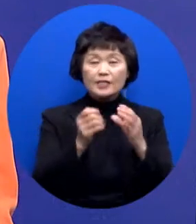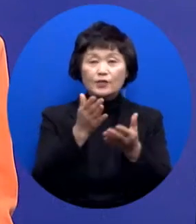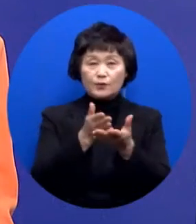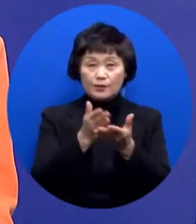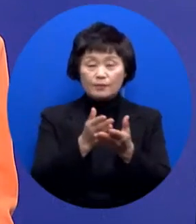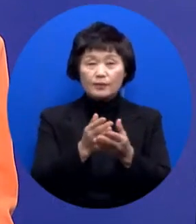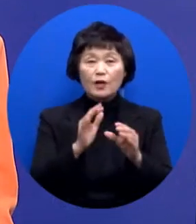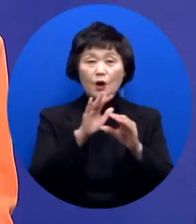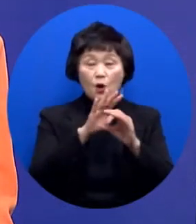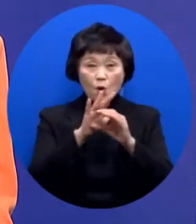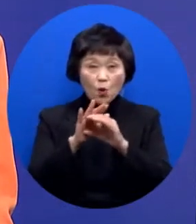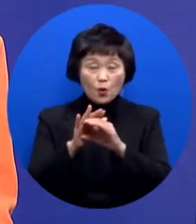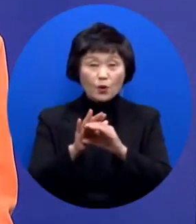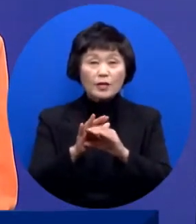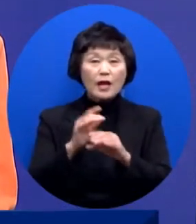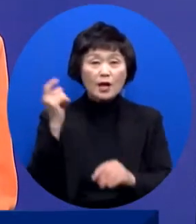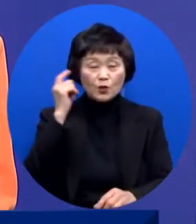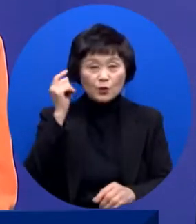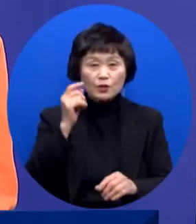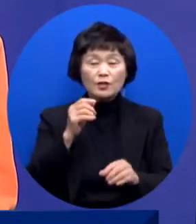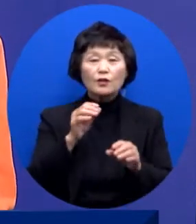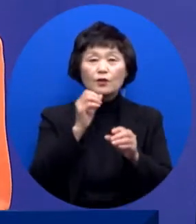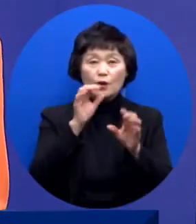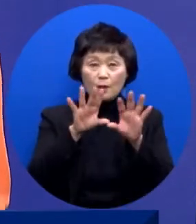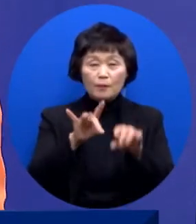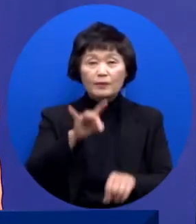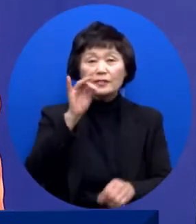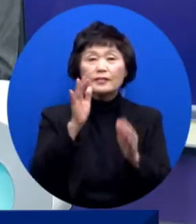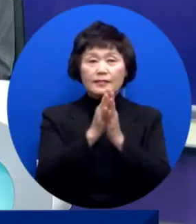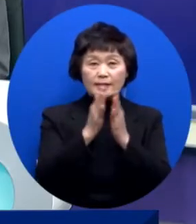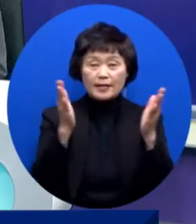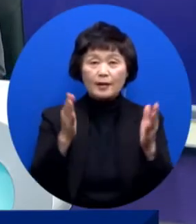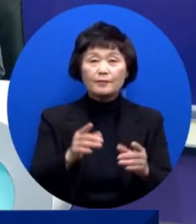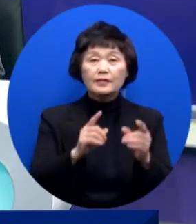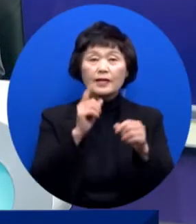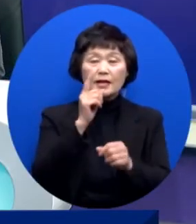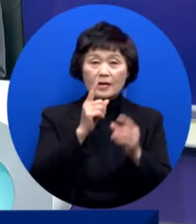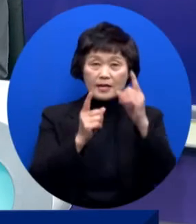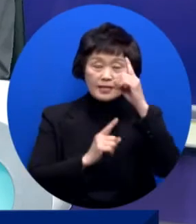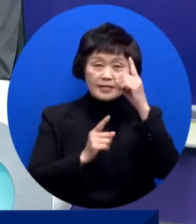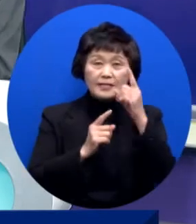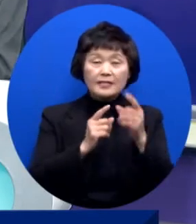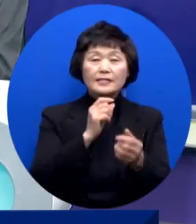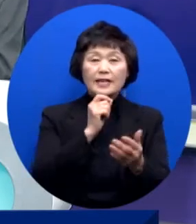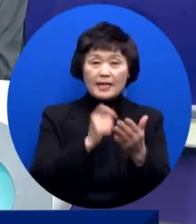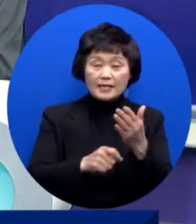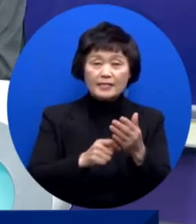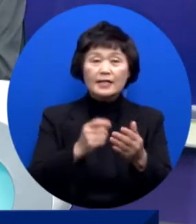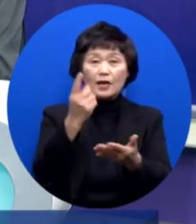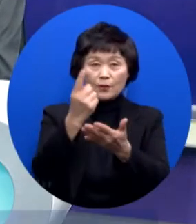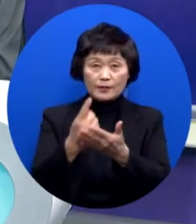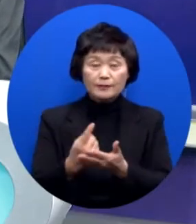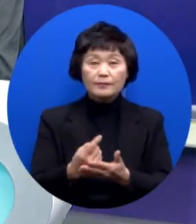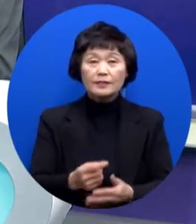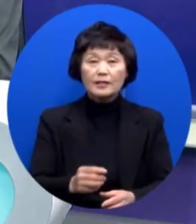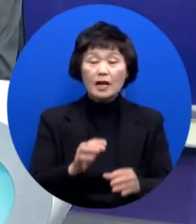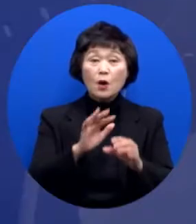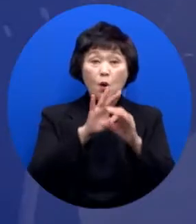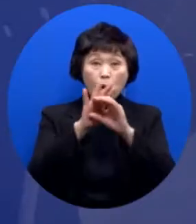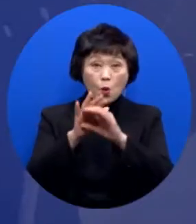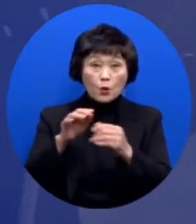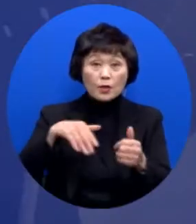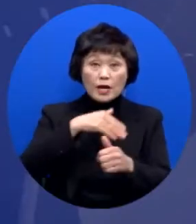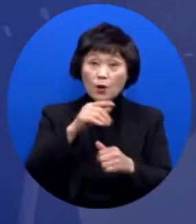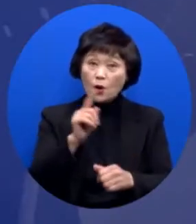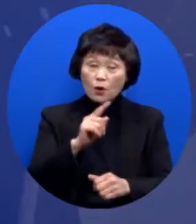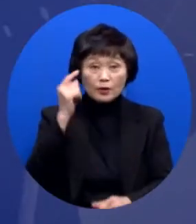코로 날 그 소식으로 시작하겠습니다 이현지 기자 와 함께 합니다 안녕하십니까 네코 날고 상황 어떻습니까 4 신규 확증